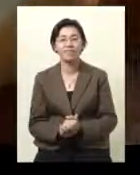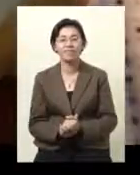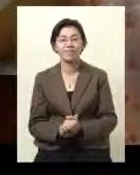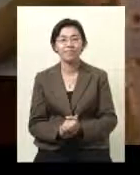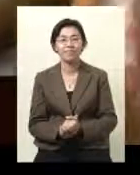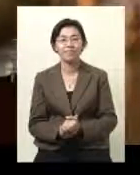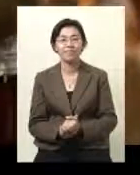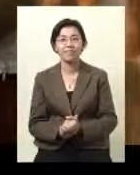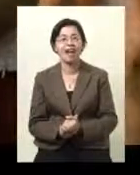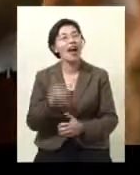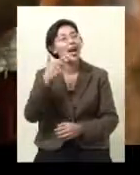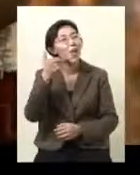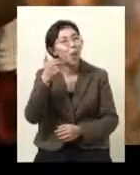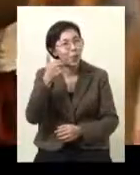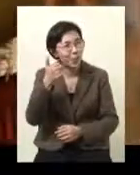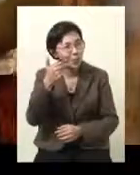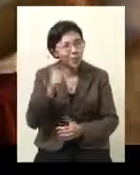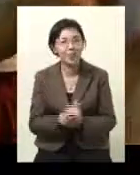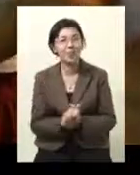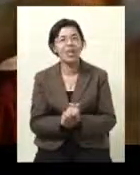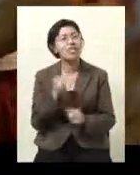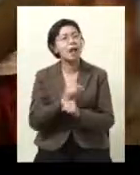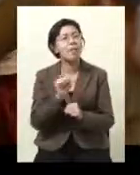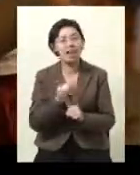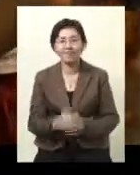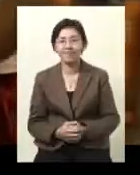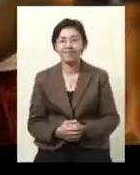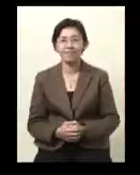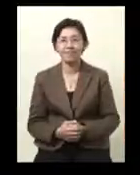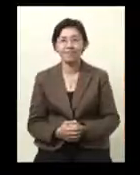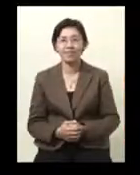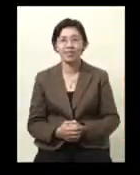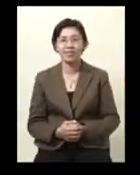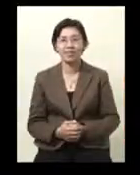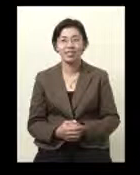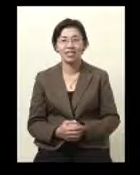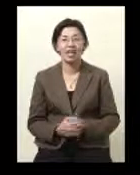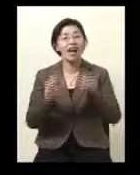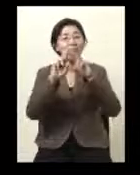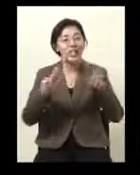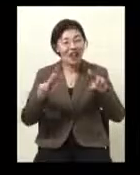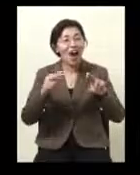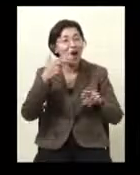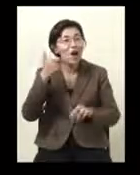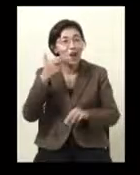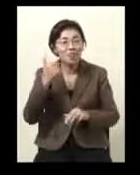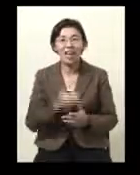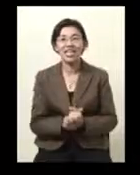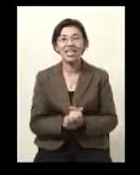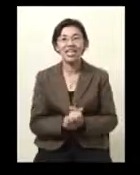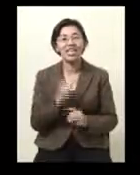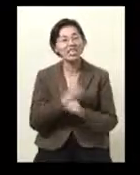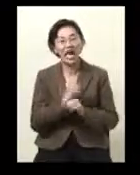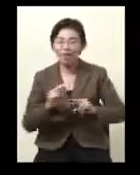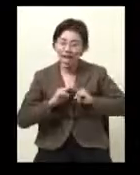ก็อย่างเช่นการทำขนมค่ะ เนาะเป็นยังไงอ่ะ ก็ที่เราละผ่านร้าน